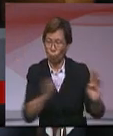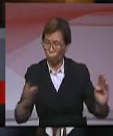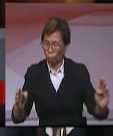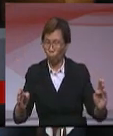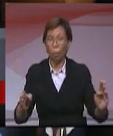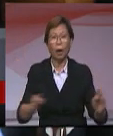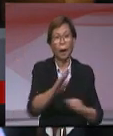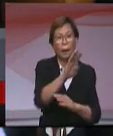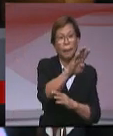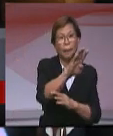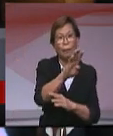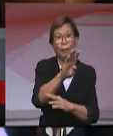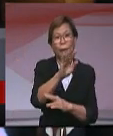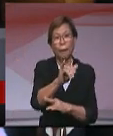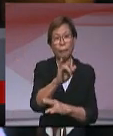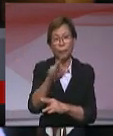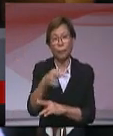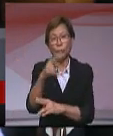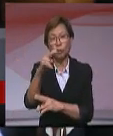seramai